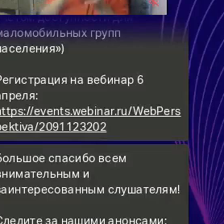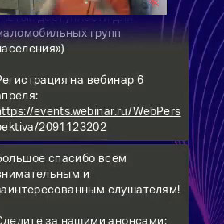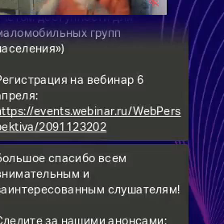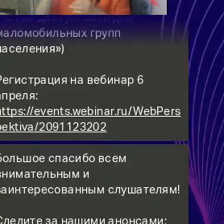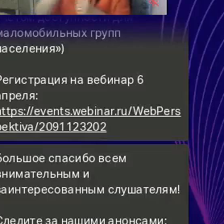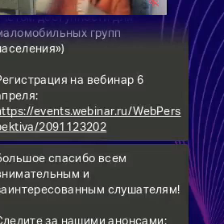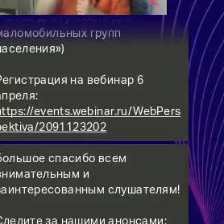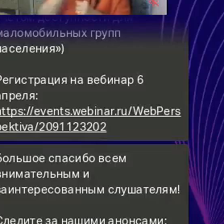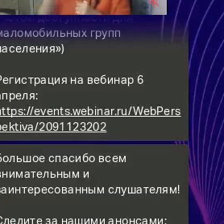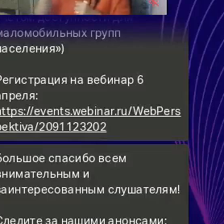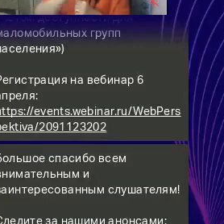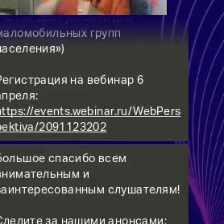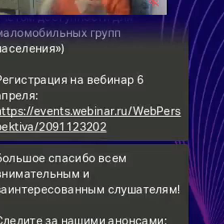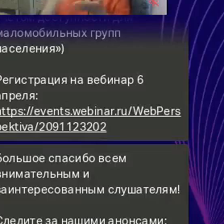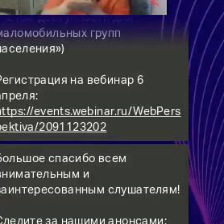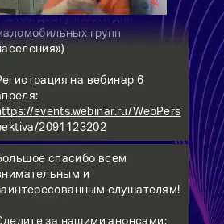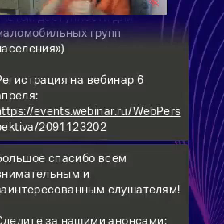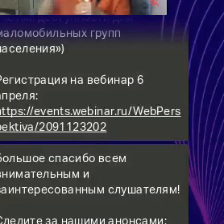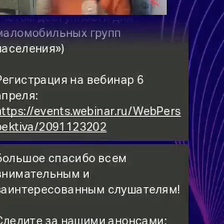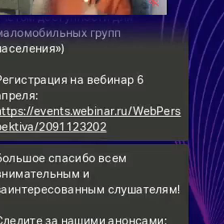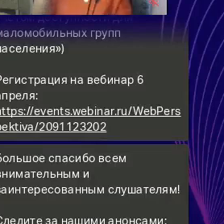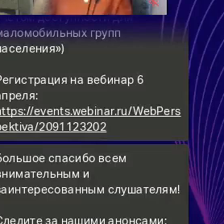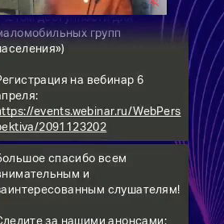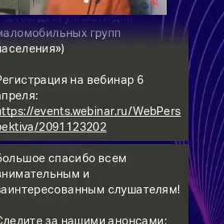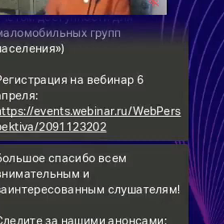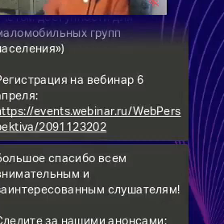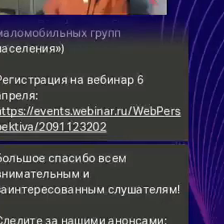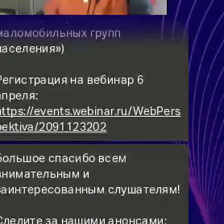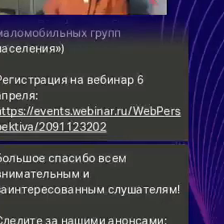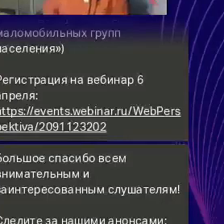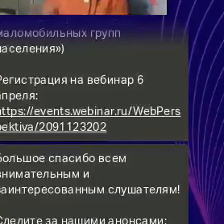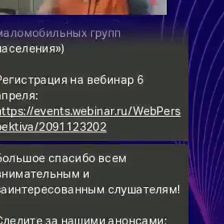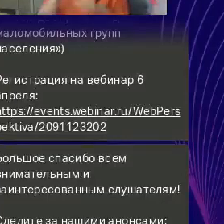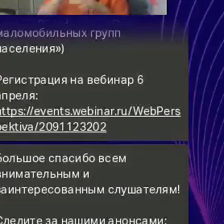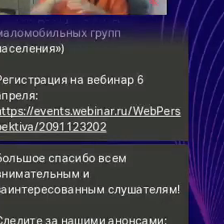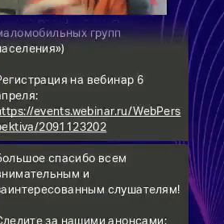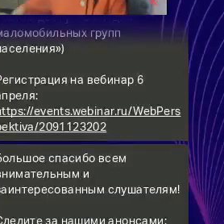спасибо, всем удачи. До свидания. До свидания. До свидания.